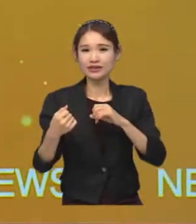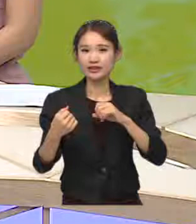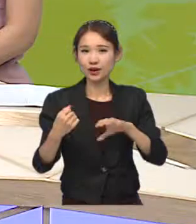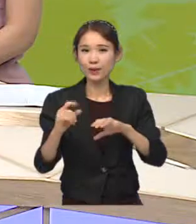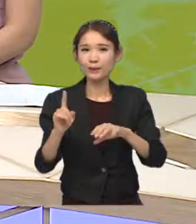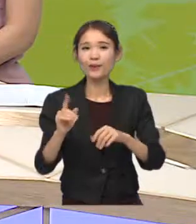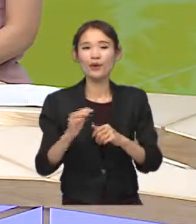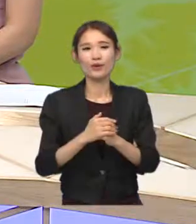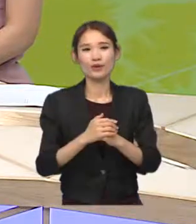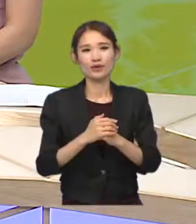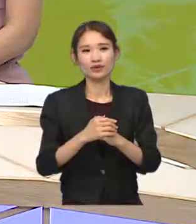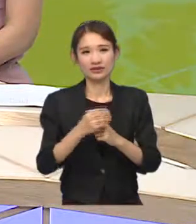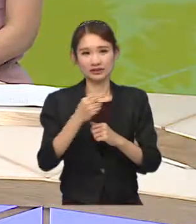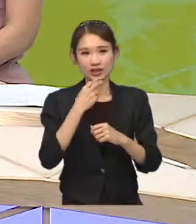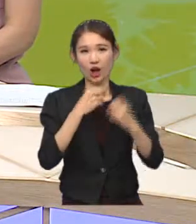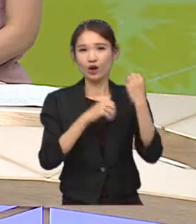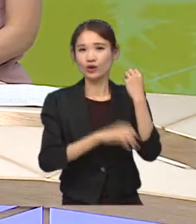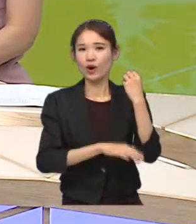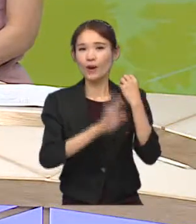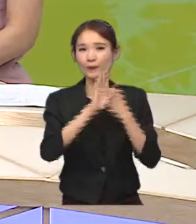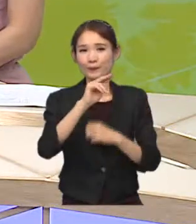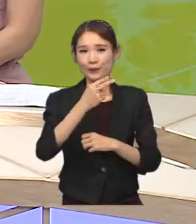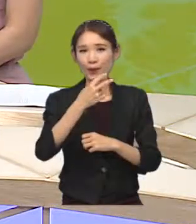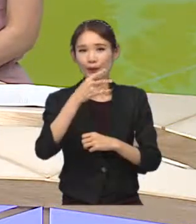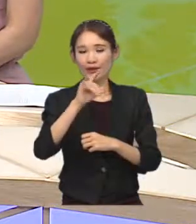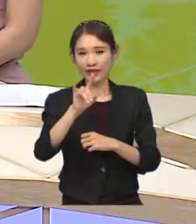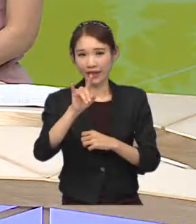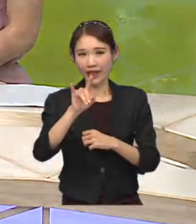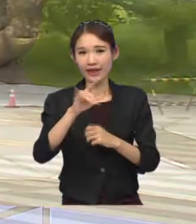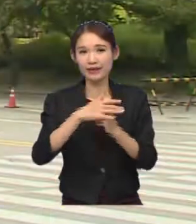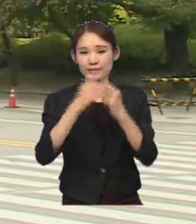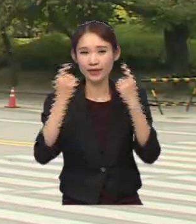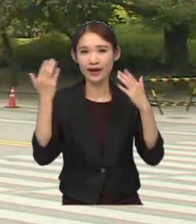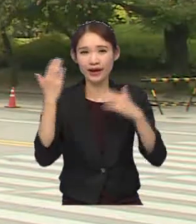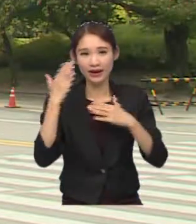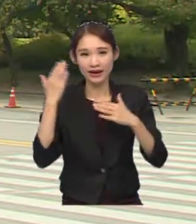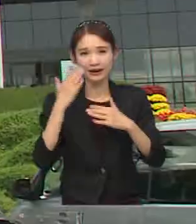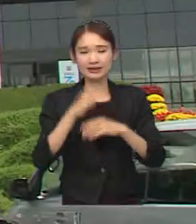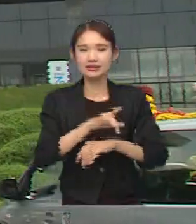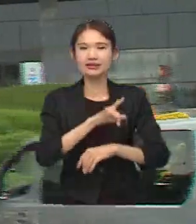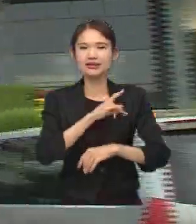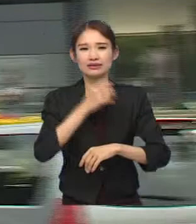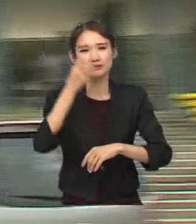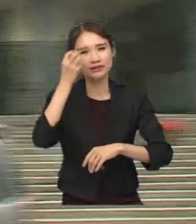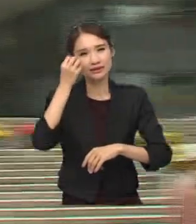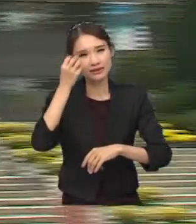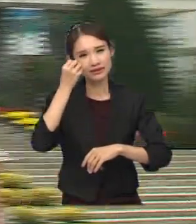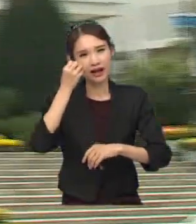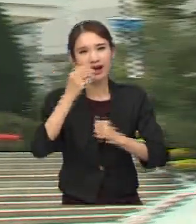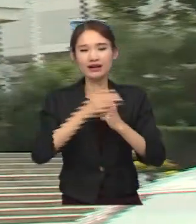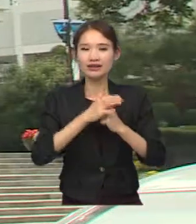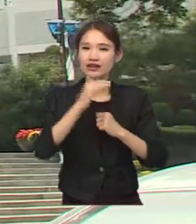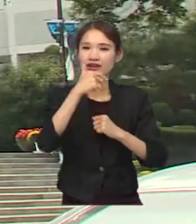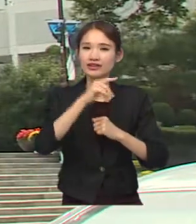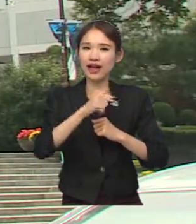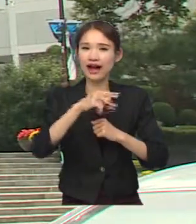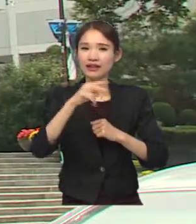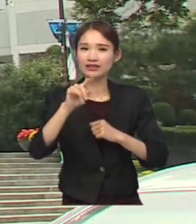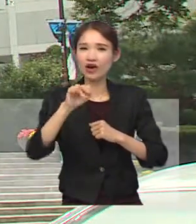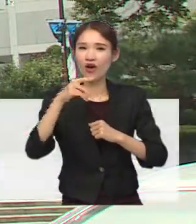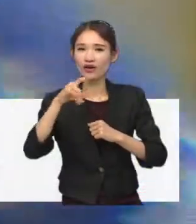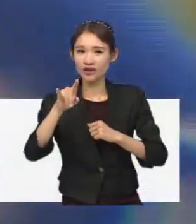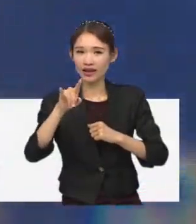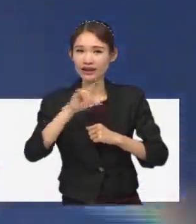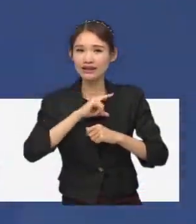라고 있을까요 서울 번 배 라고 했습니다 서울 번 데라고 하다보니까 용어가 이상에서 박성대 라고 했죠 그래서